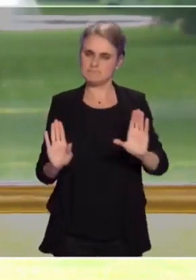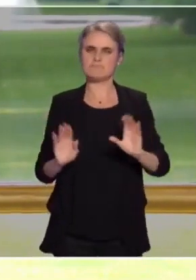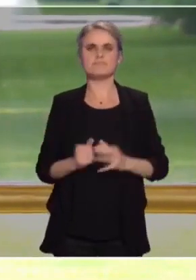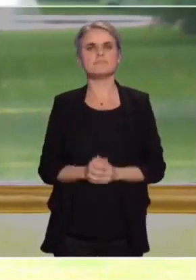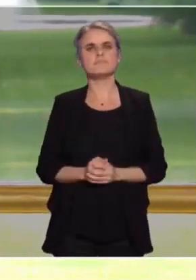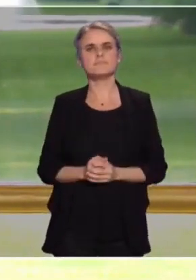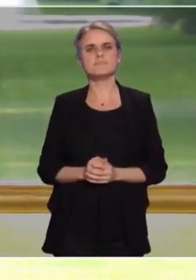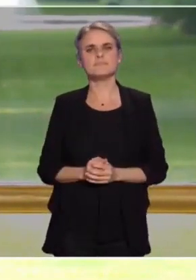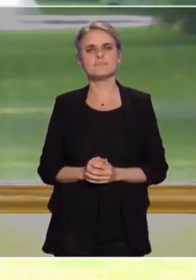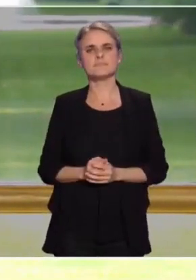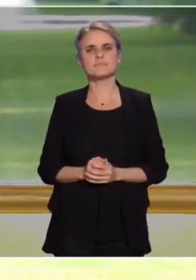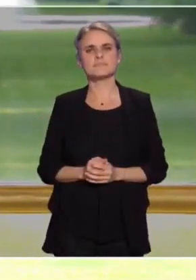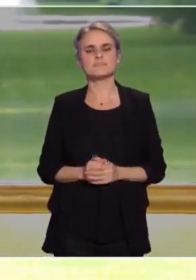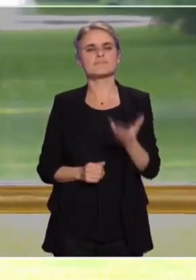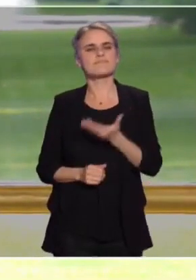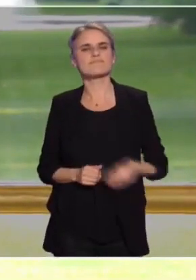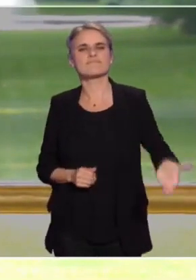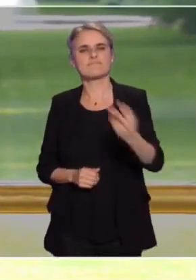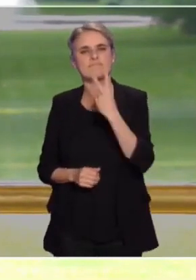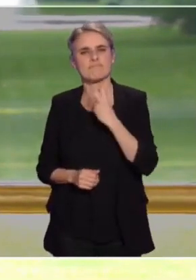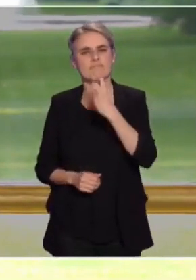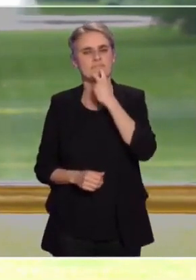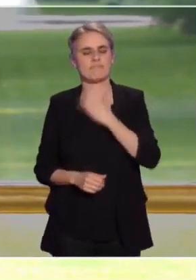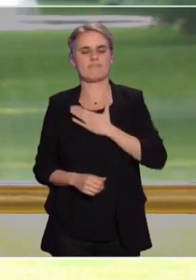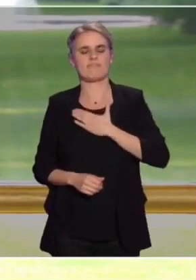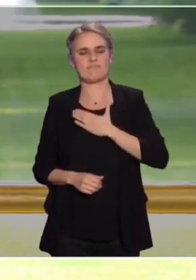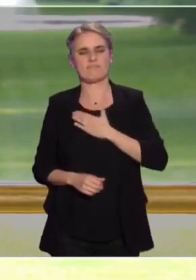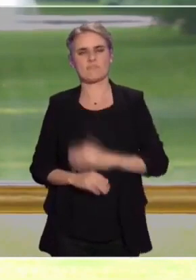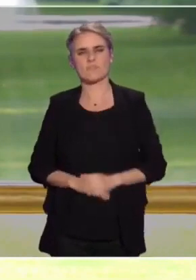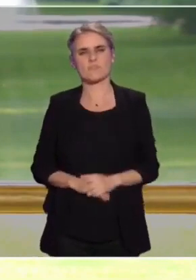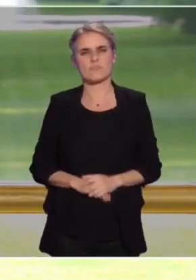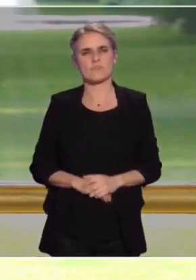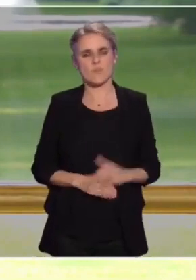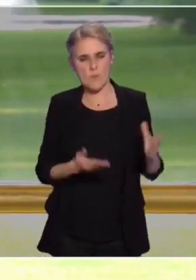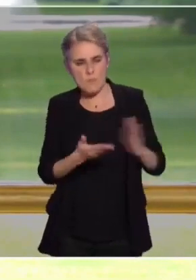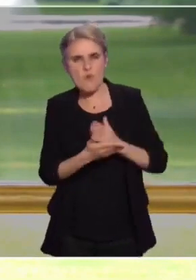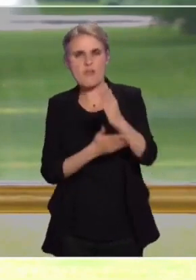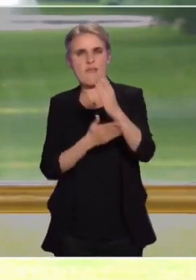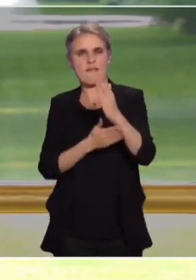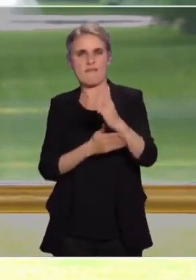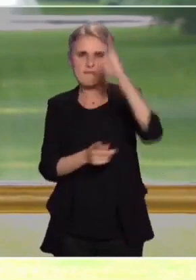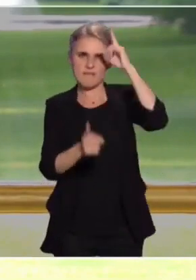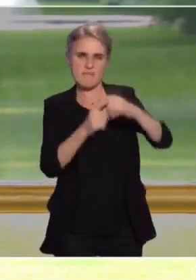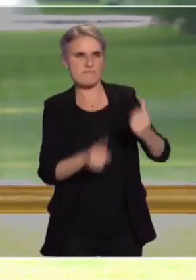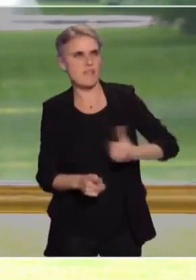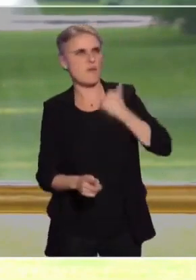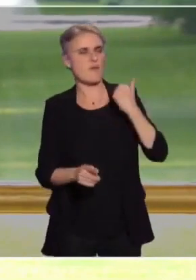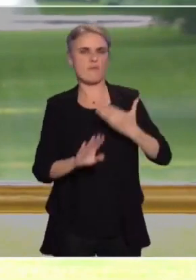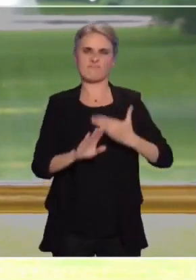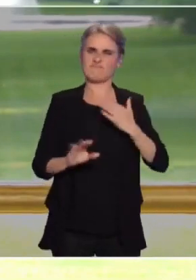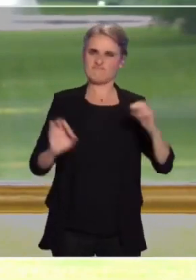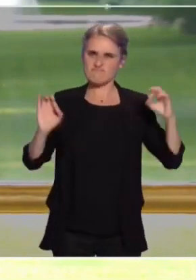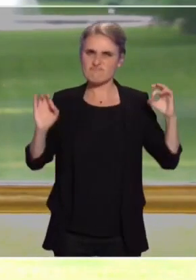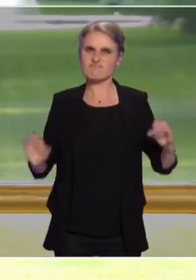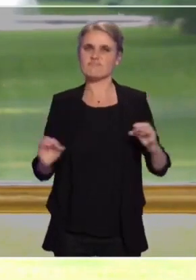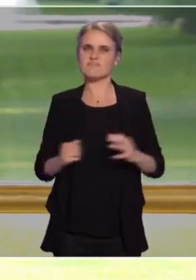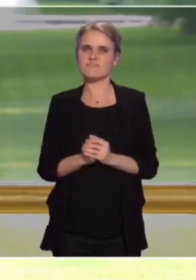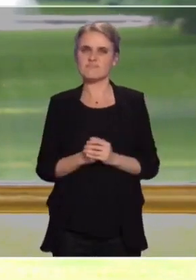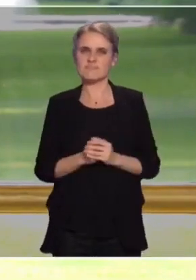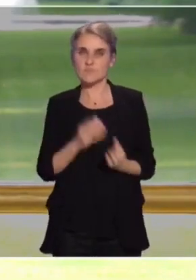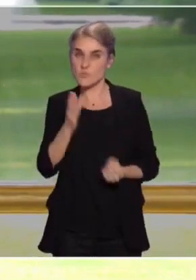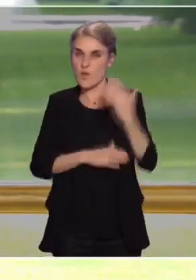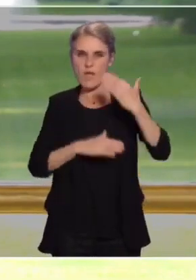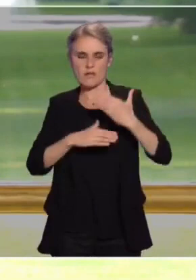mes chers compatriotes ce projet d'indépendance de reconstruction n'est